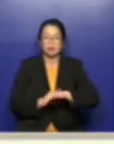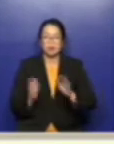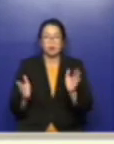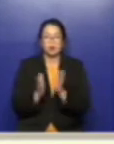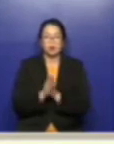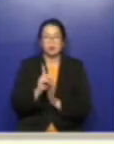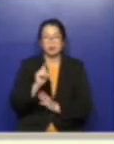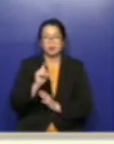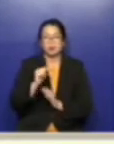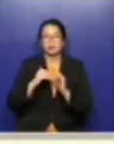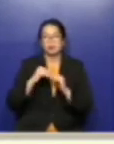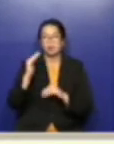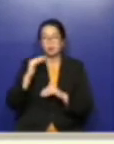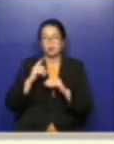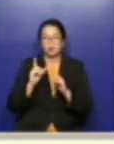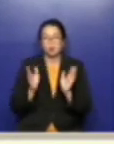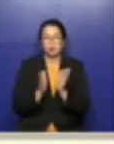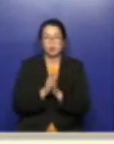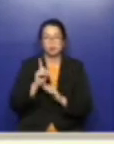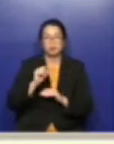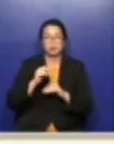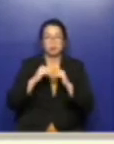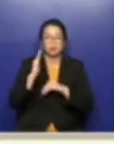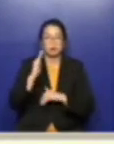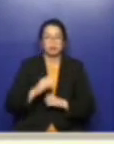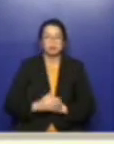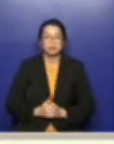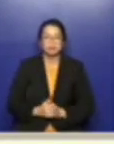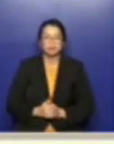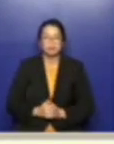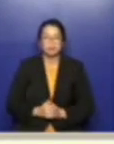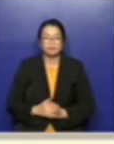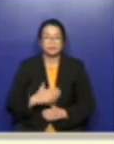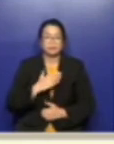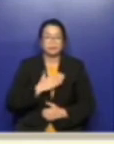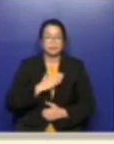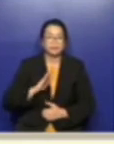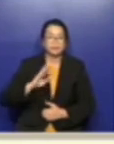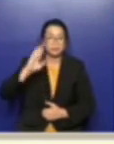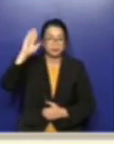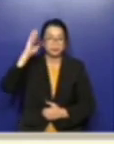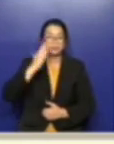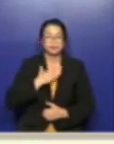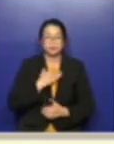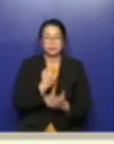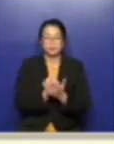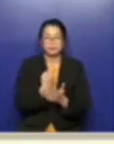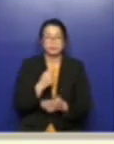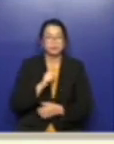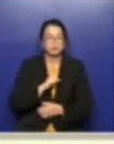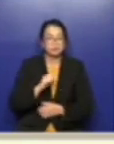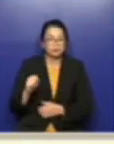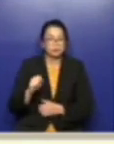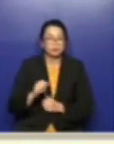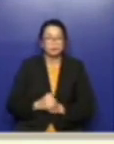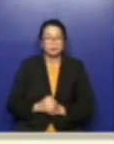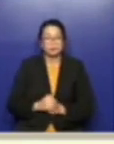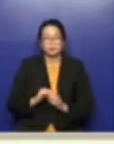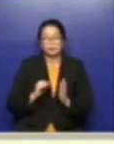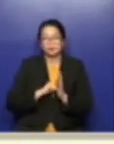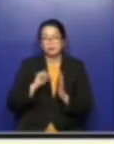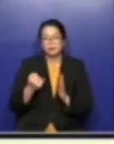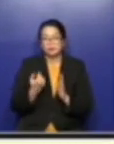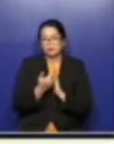20กว่านาทีแล้วนะครับ ท่านประธานที่เคารพ เชิญๆนะครับ ผมนิยมเวชกามาสมาชิกสภาผู้แทนราษฎรจังหวัดสกลน